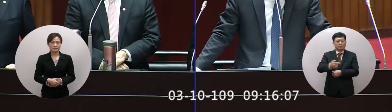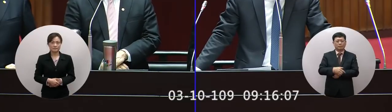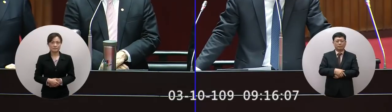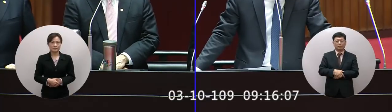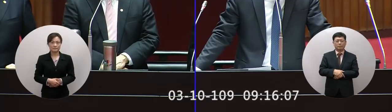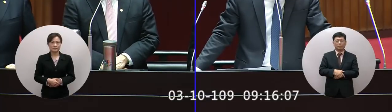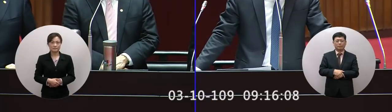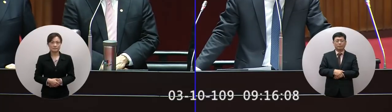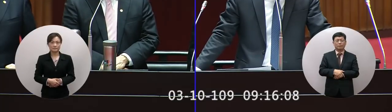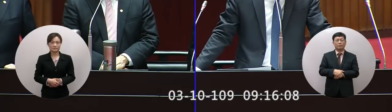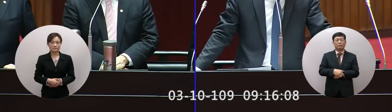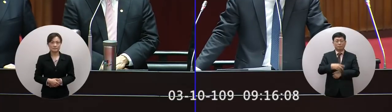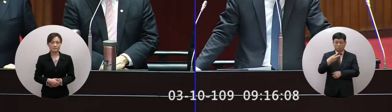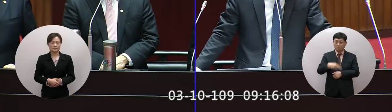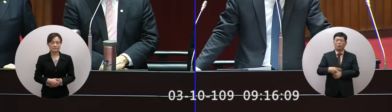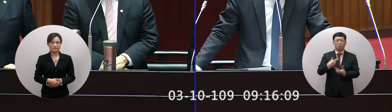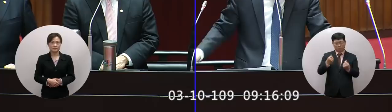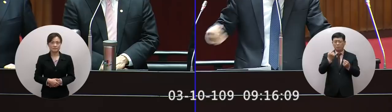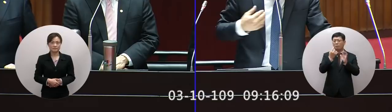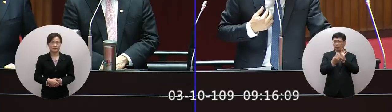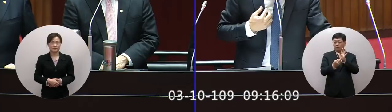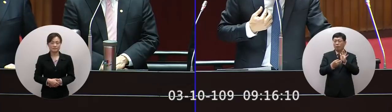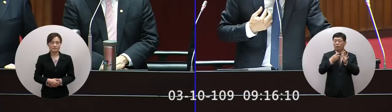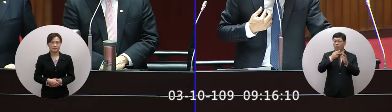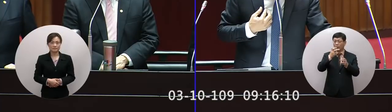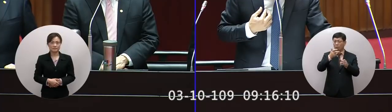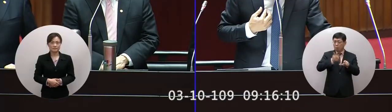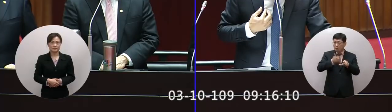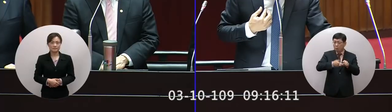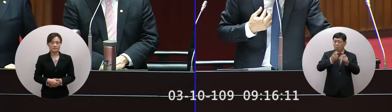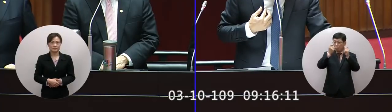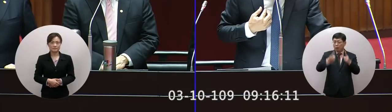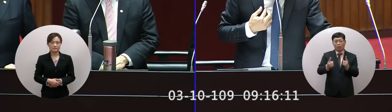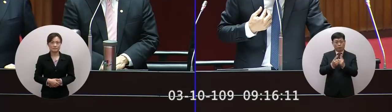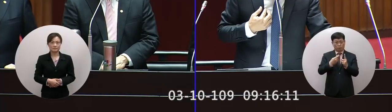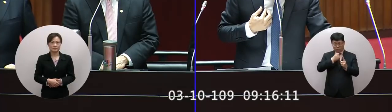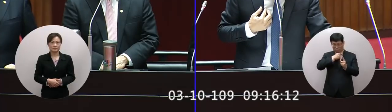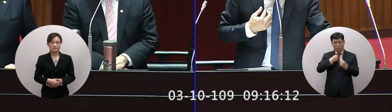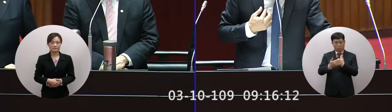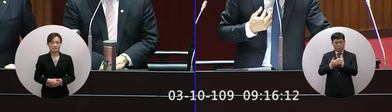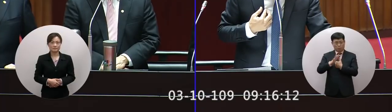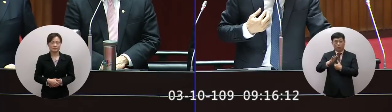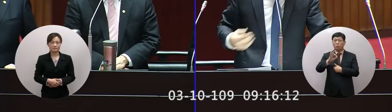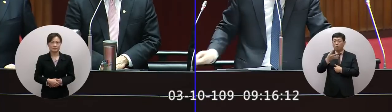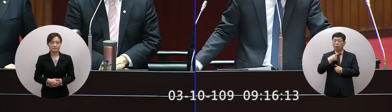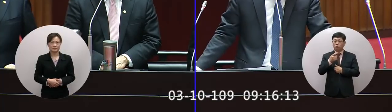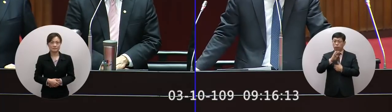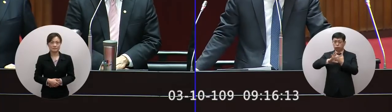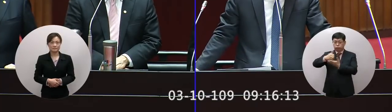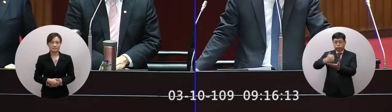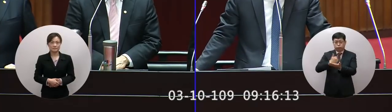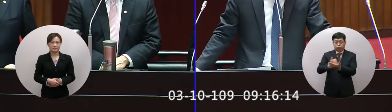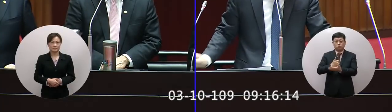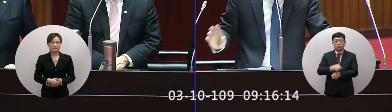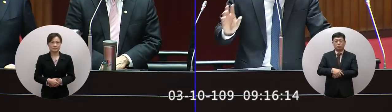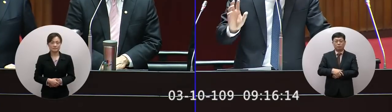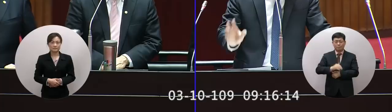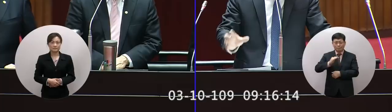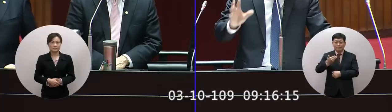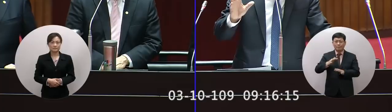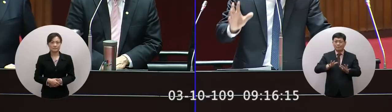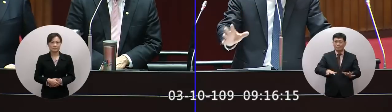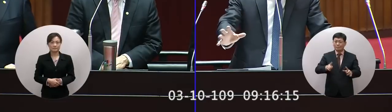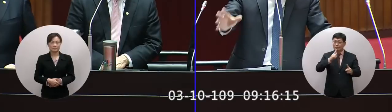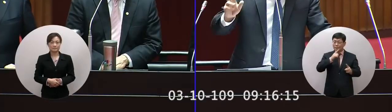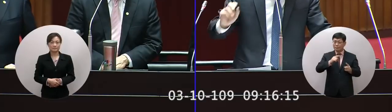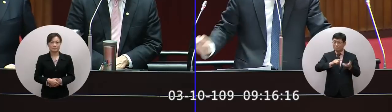的阶段。当然，我们可以讲说，油价低对台湾经济是有好处的，因为我们依赖石油进口。可是它